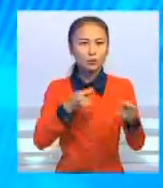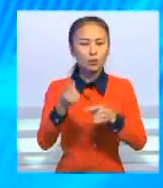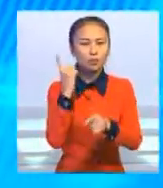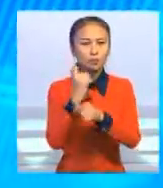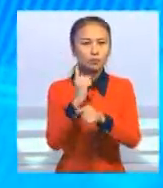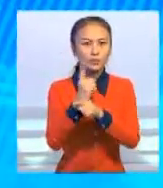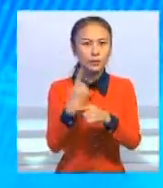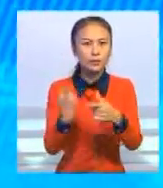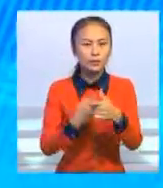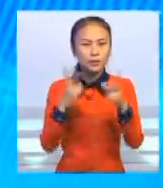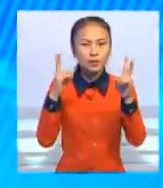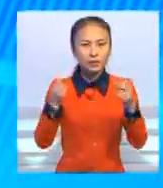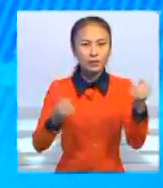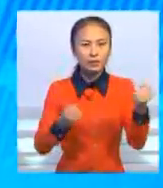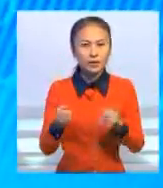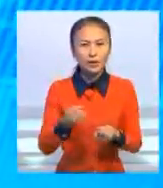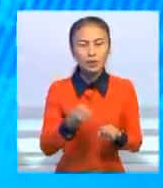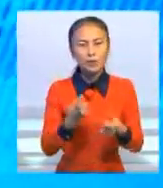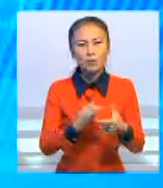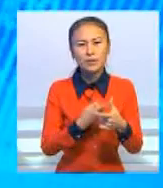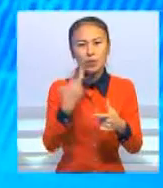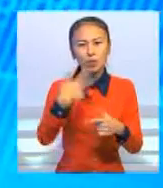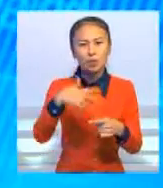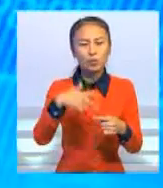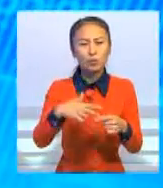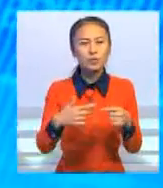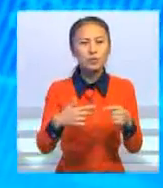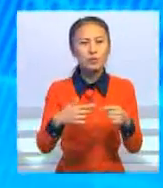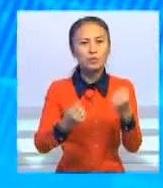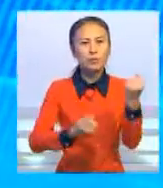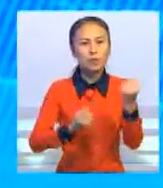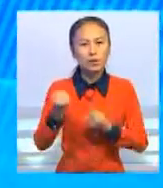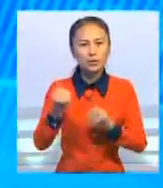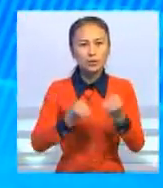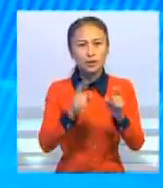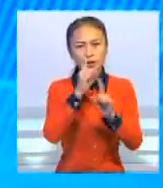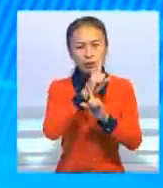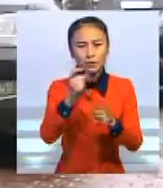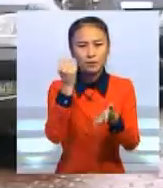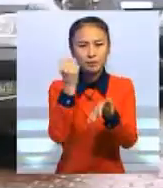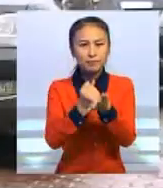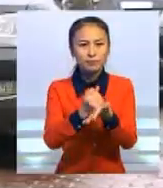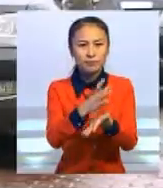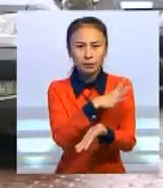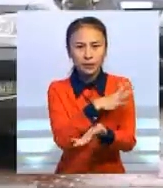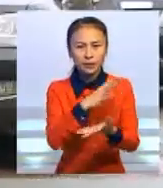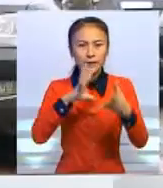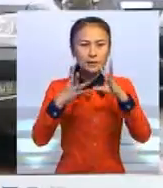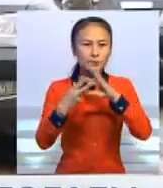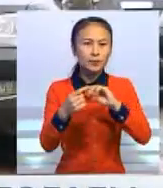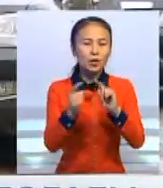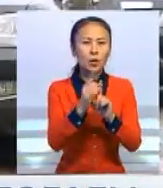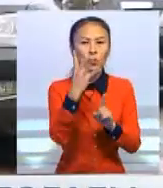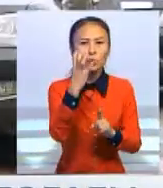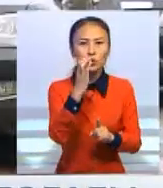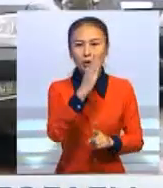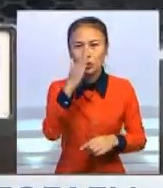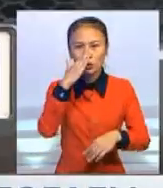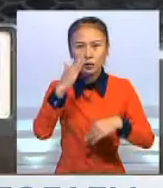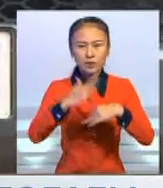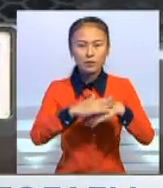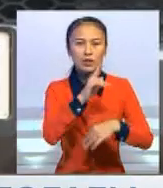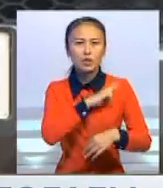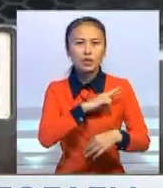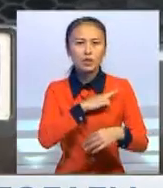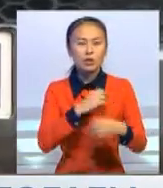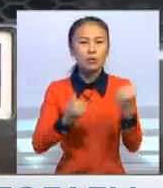пайдалануға жол бермеу дейді бастама авторлары. Шара барысында 30 темір тұлпарға ерекше белгі тағылған. Негізі әкімдікте 400-ге